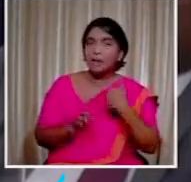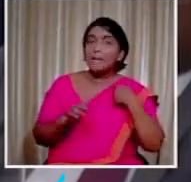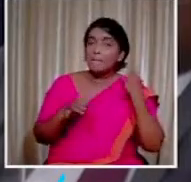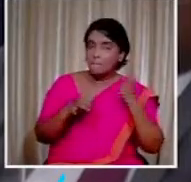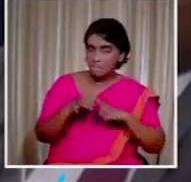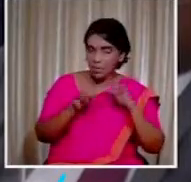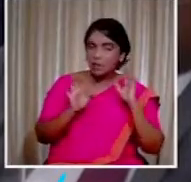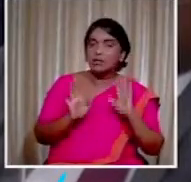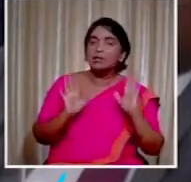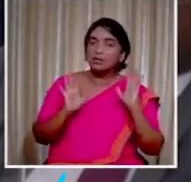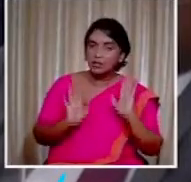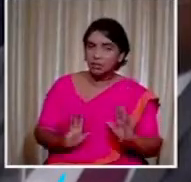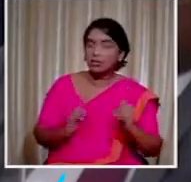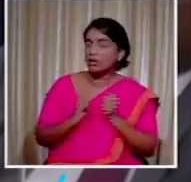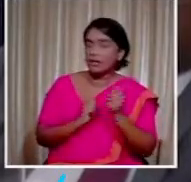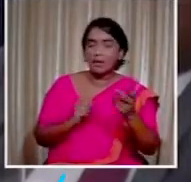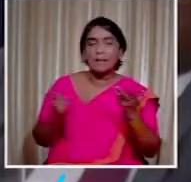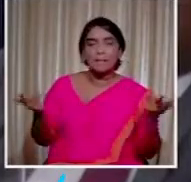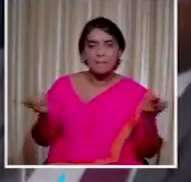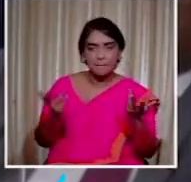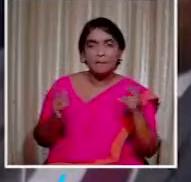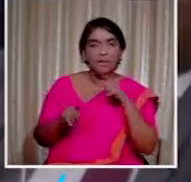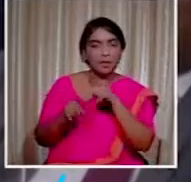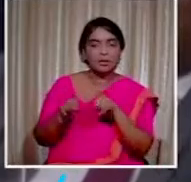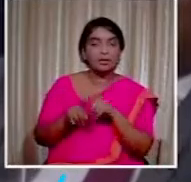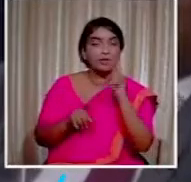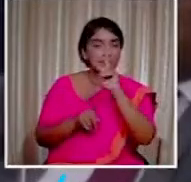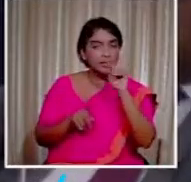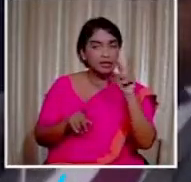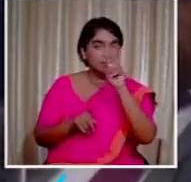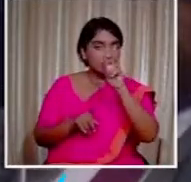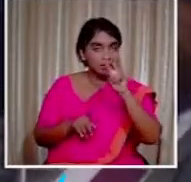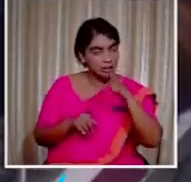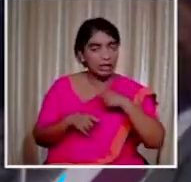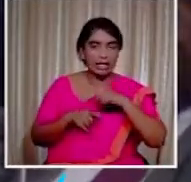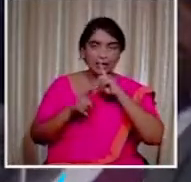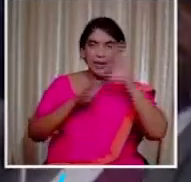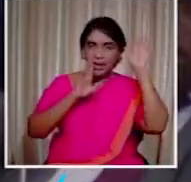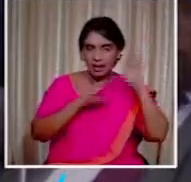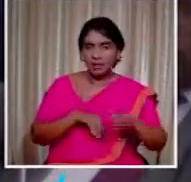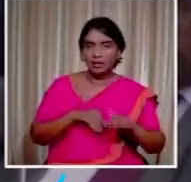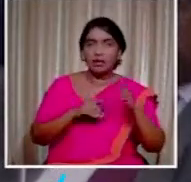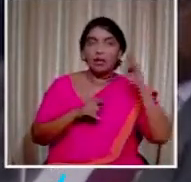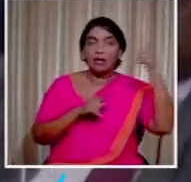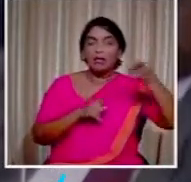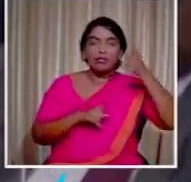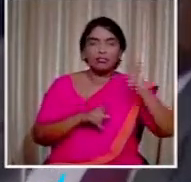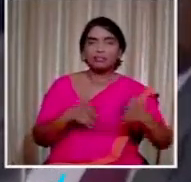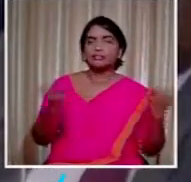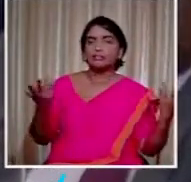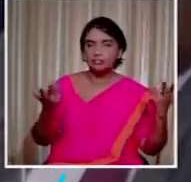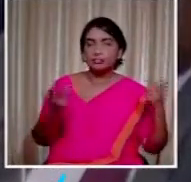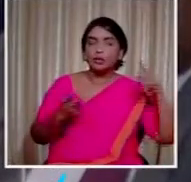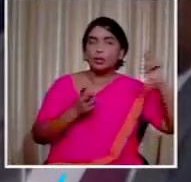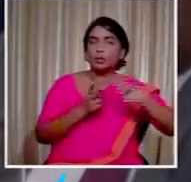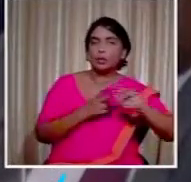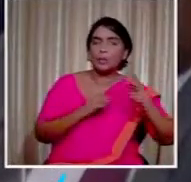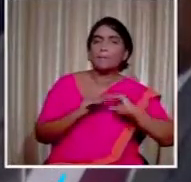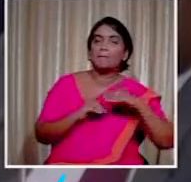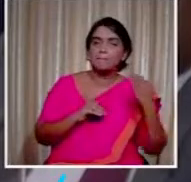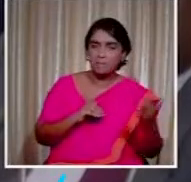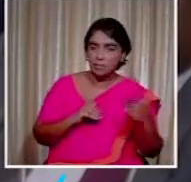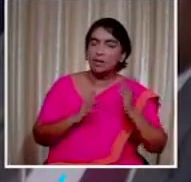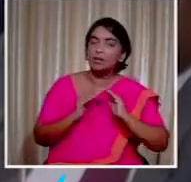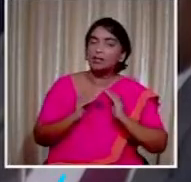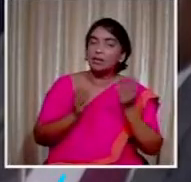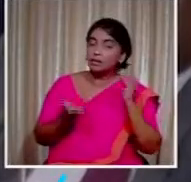තියෙයි. හැබැයි අපිට මේක කරන්න බෑ කියන එක. ඒ අනුව තමයි 22 23 එනවා කියන එක කිව්වේ. ඊට පස්සේ ඒක වෙන්නේ නැහැ කියලා කිව්වෙත් ඔවුන් ප්‍රතික්ෂේප කරාට පස්සේ.